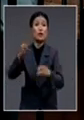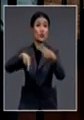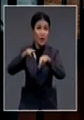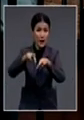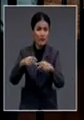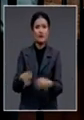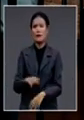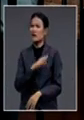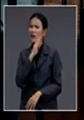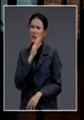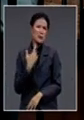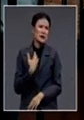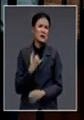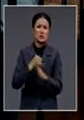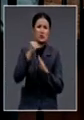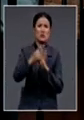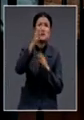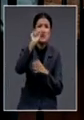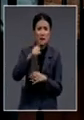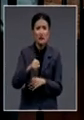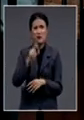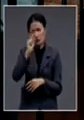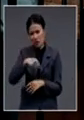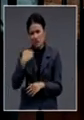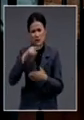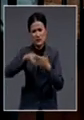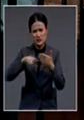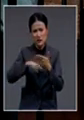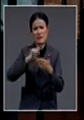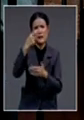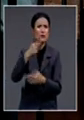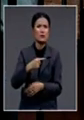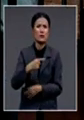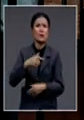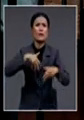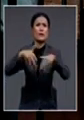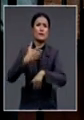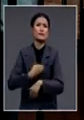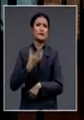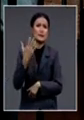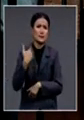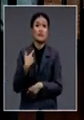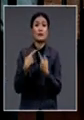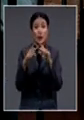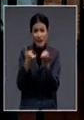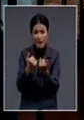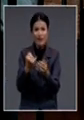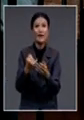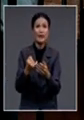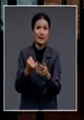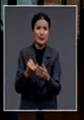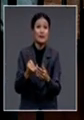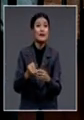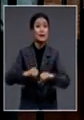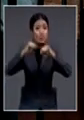แต่เดือนพฤศจิกายนเนี่ยมีการมาคุยกันแบบเนี้ยก็ไม่ได้ข้อยุติ ครับ ที่สุดก็ได้ข้อยุติจนได ้ได้ข้อยุติแล้วหลังจ